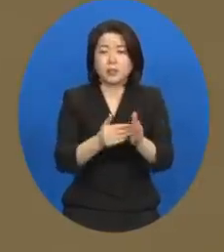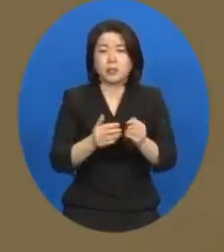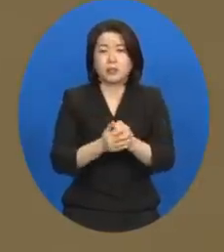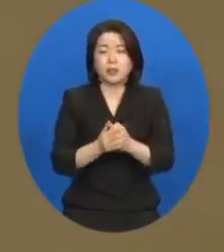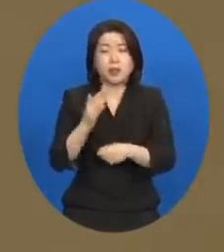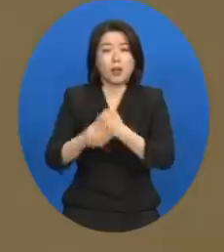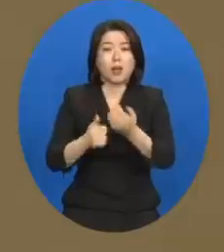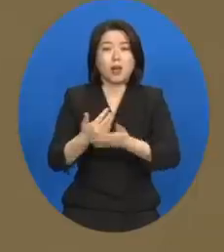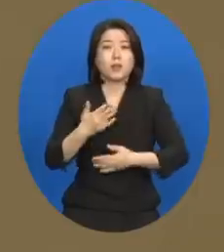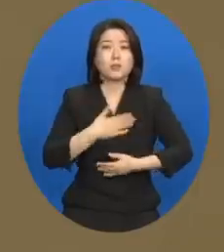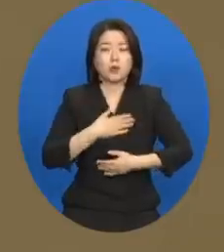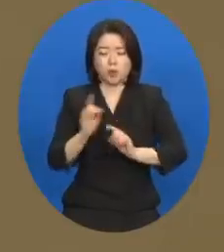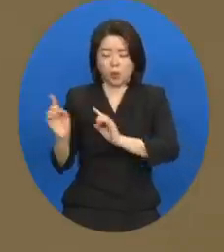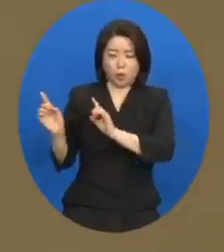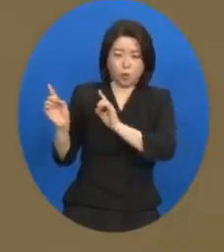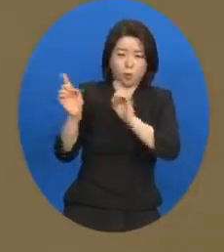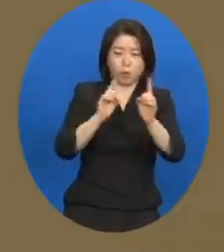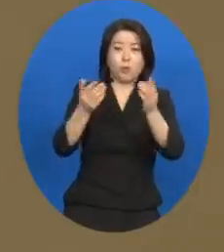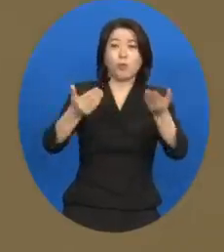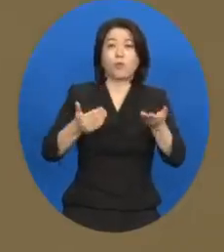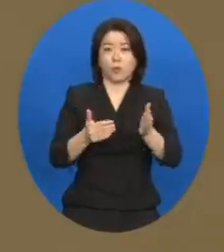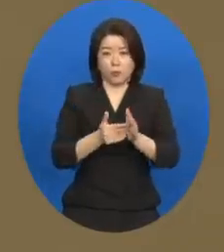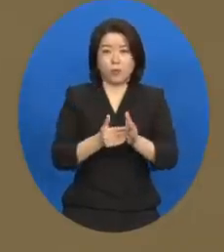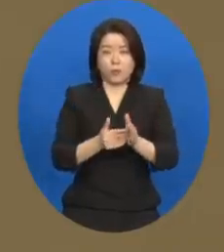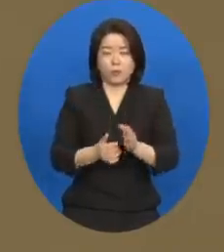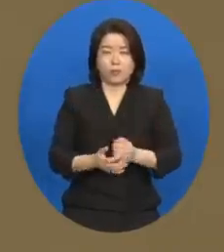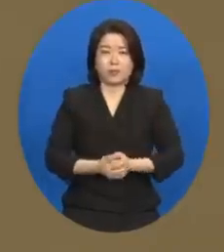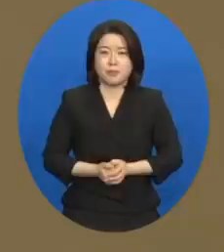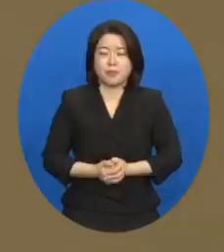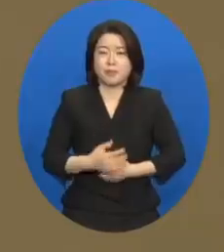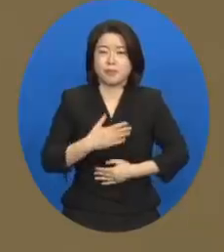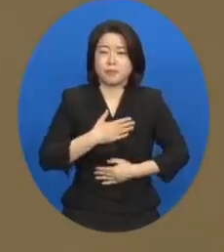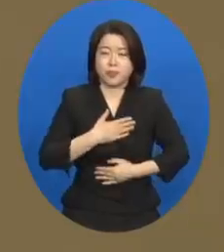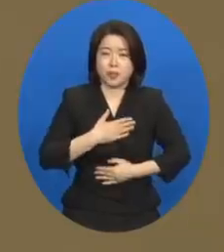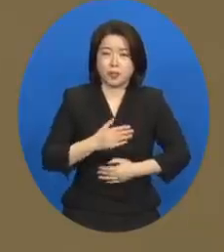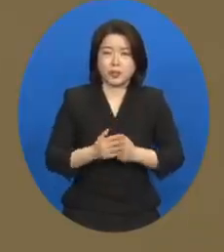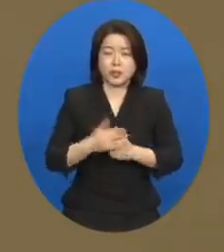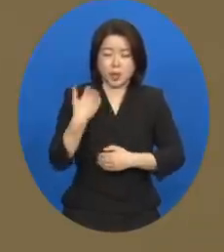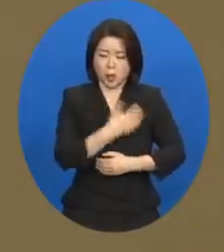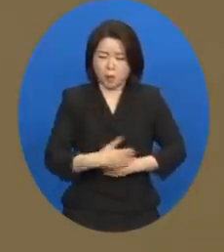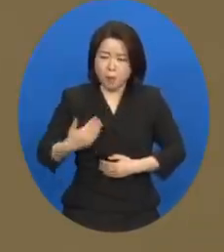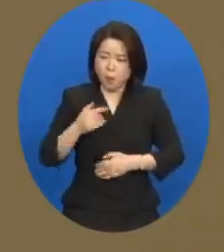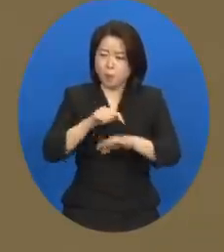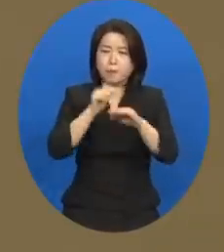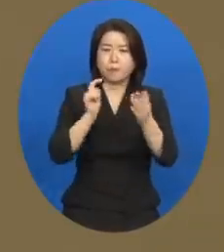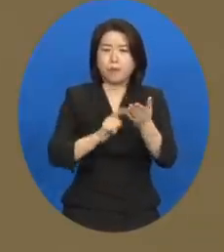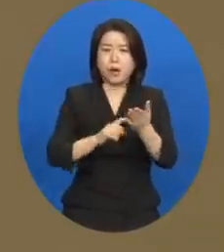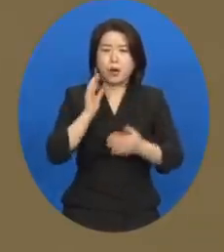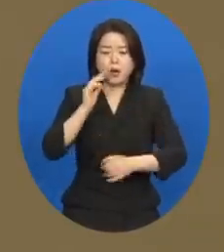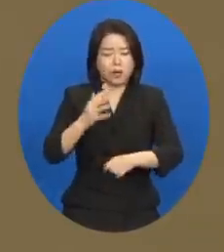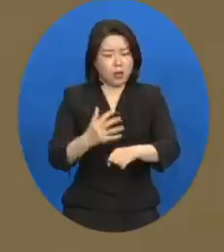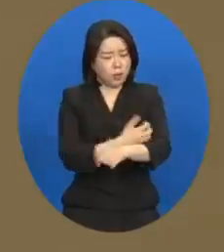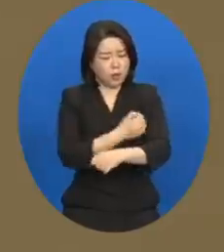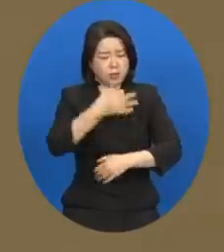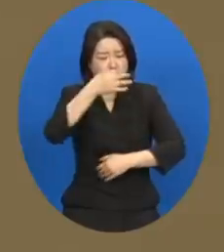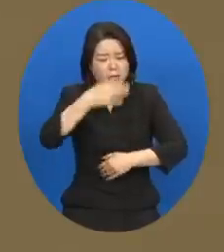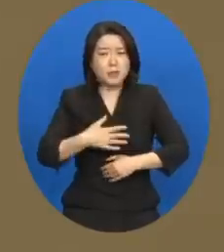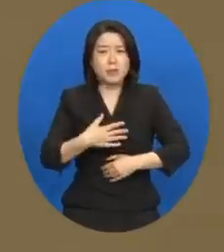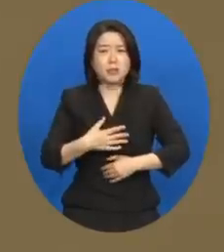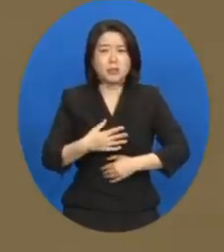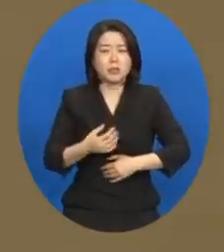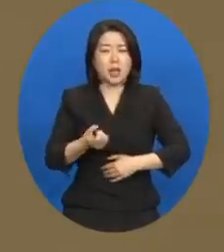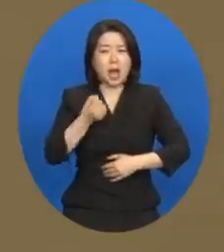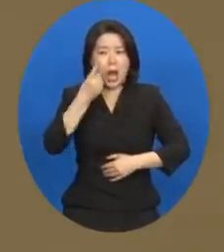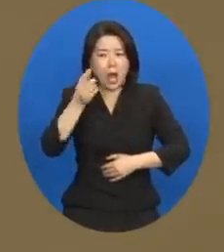저를 이렇게 회복시켜 주셨어요. 저는 몸이나 마음이 굉장히 힘든 상태에 한 달